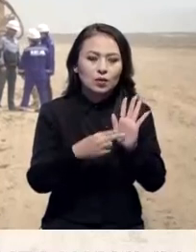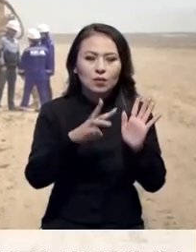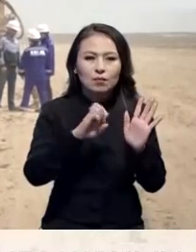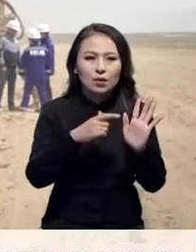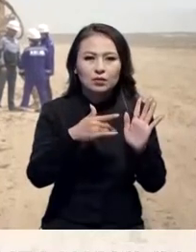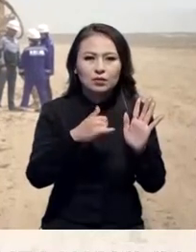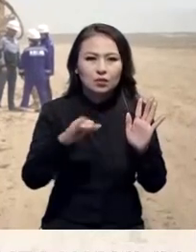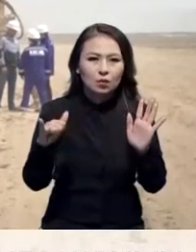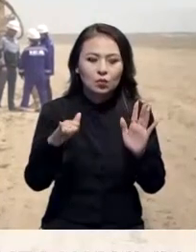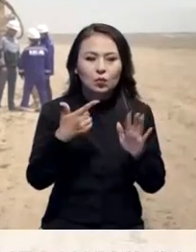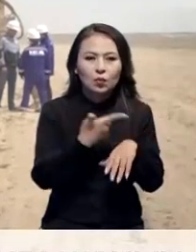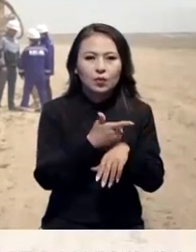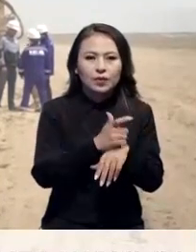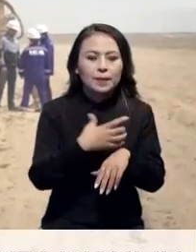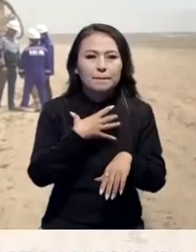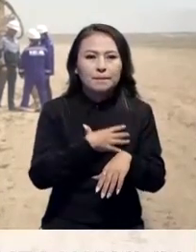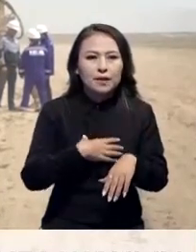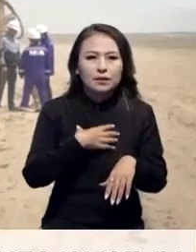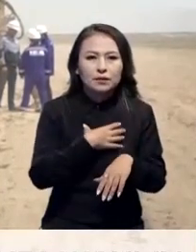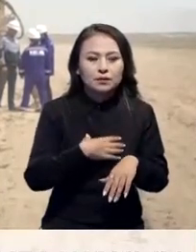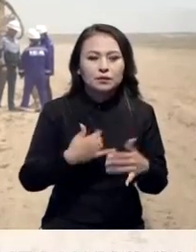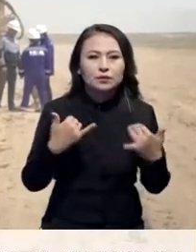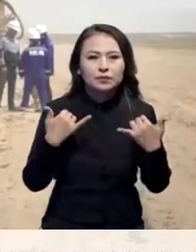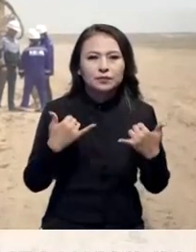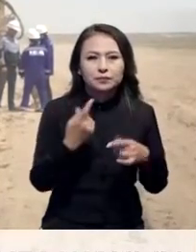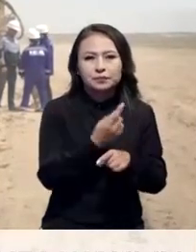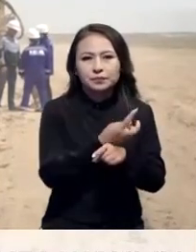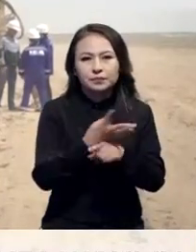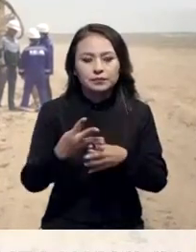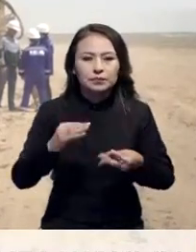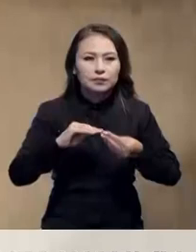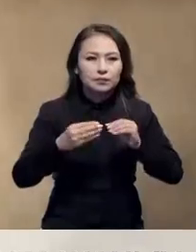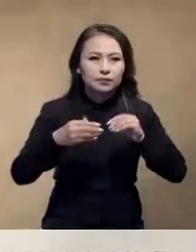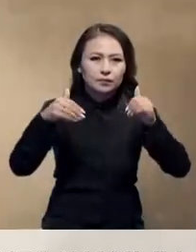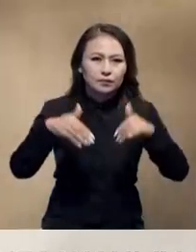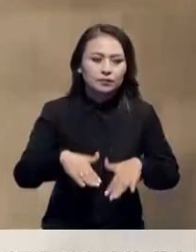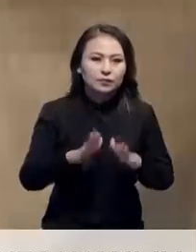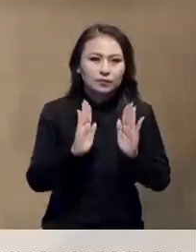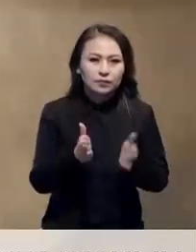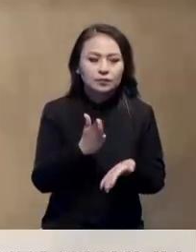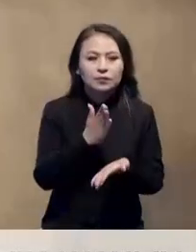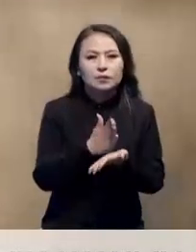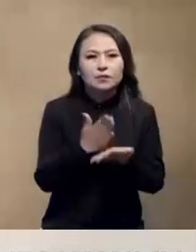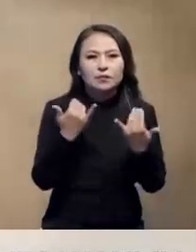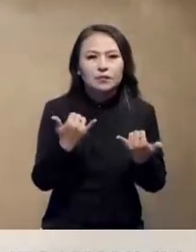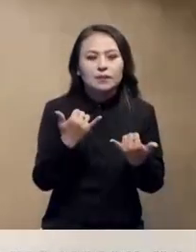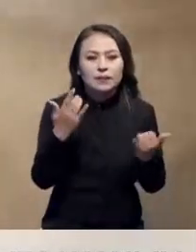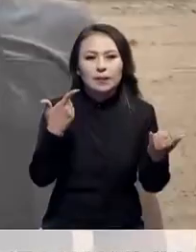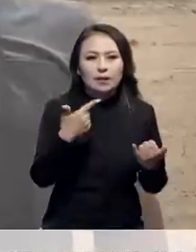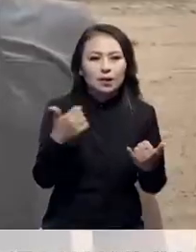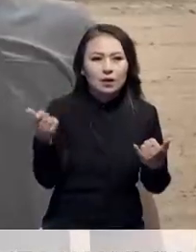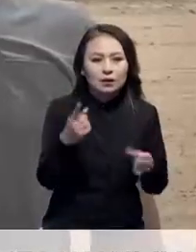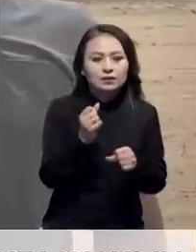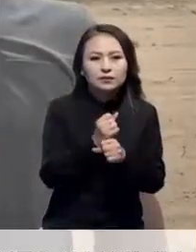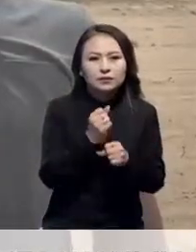Маңғыстау облысына өте маңызды. Бұл жерде бірнеше проблемалар шешілейін деп тұр. Біріншісі, қазіргі газ құбырынан